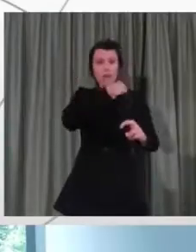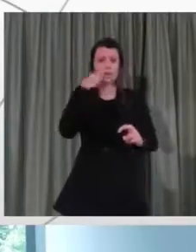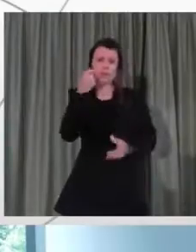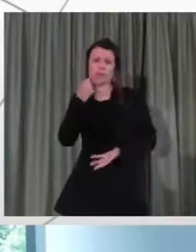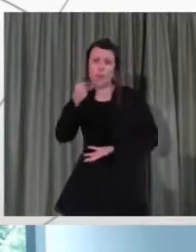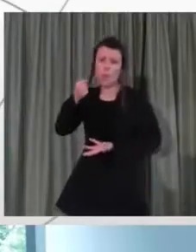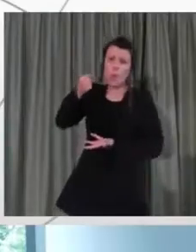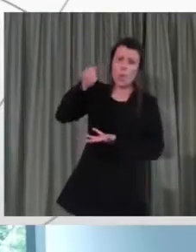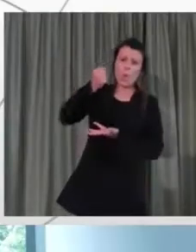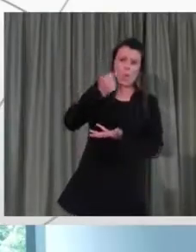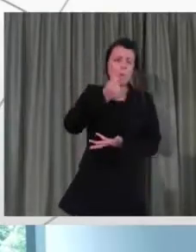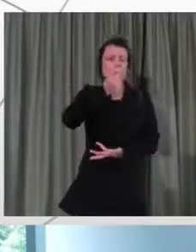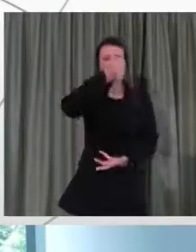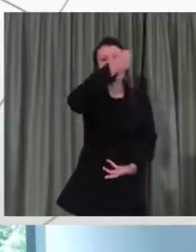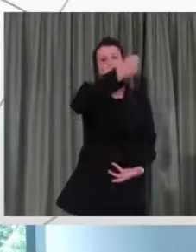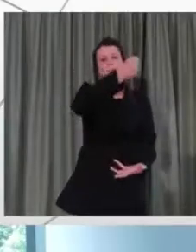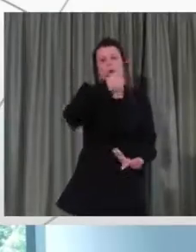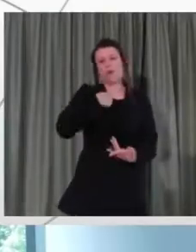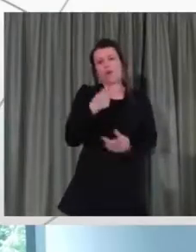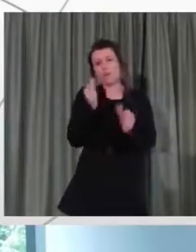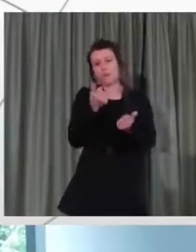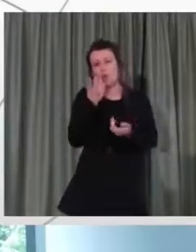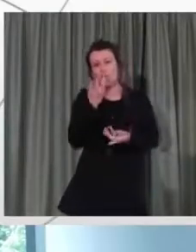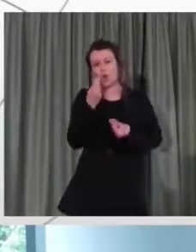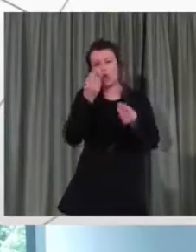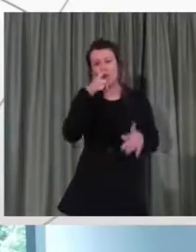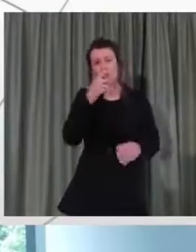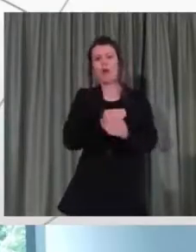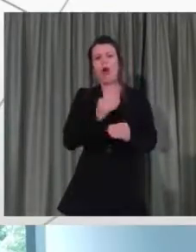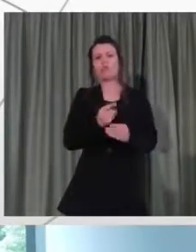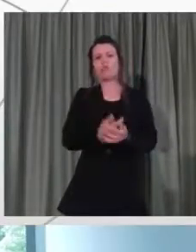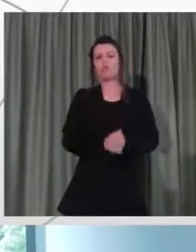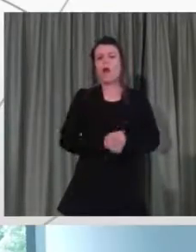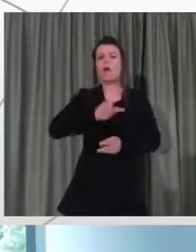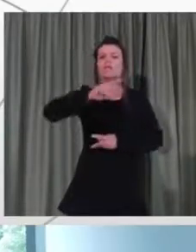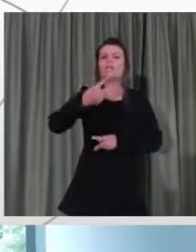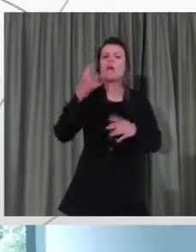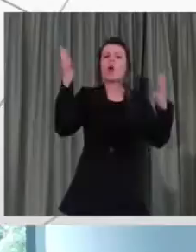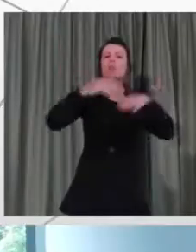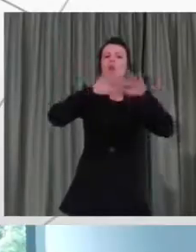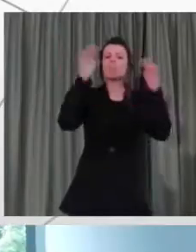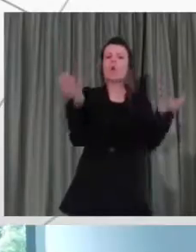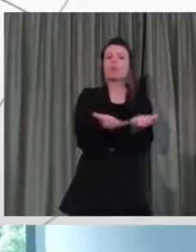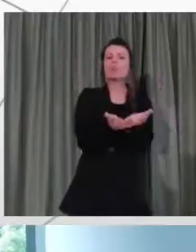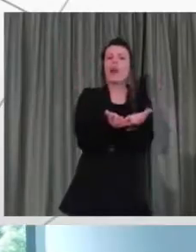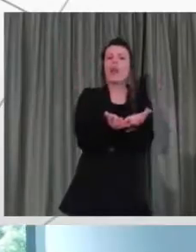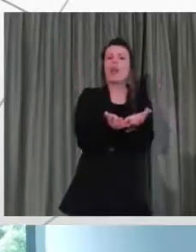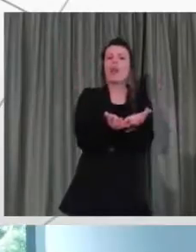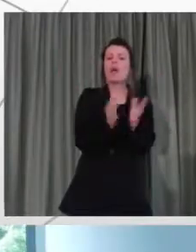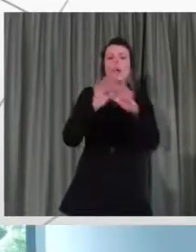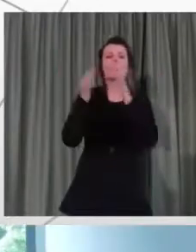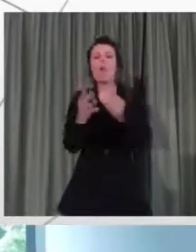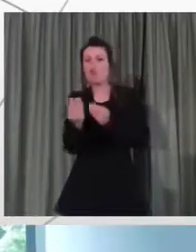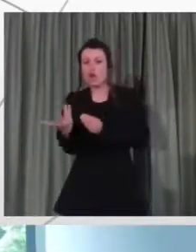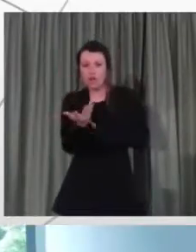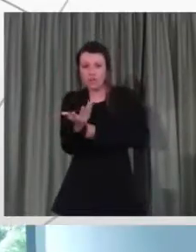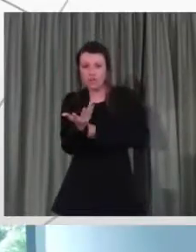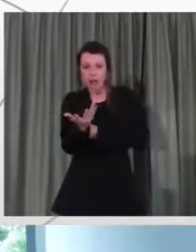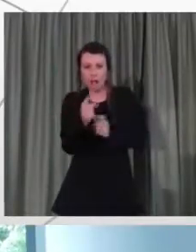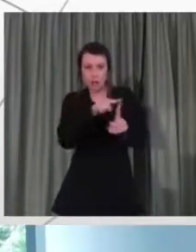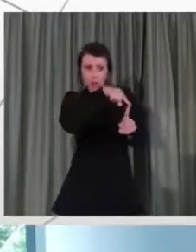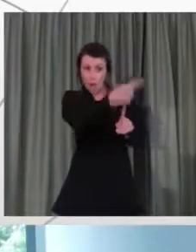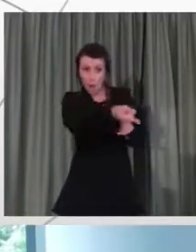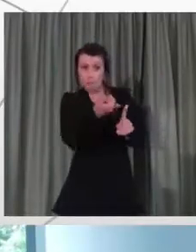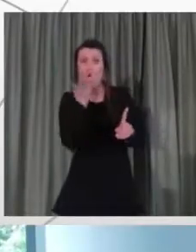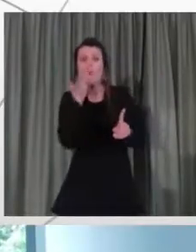una battuta: se dopo la seconda guerra mondiale il mondo ha voluto investire in difesa per essere sicuro, dopo questa pandemia il mondo dovrà investire di più